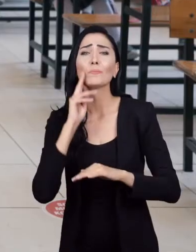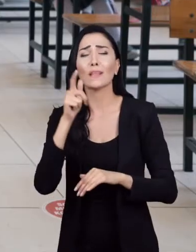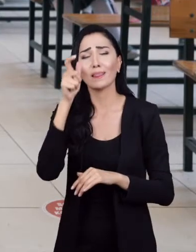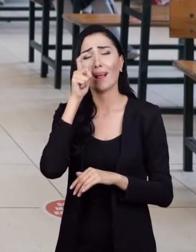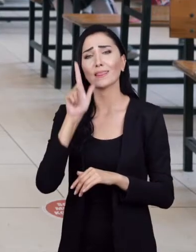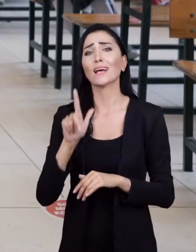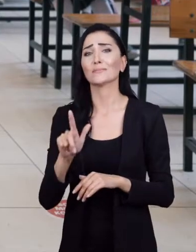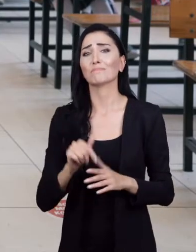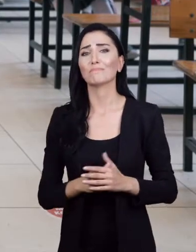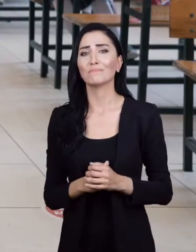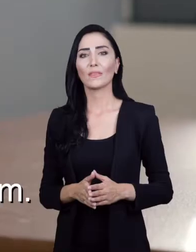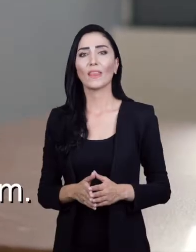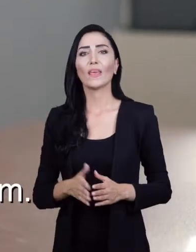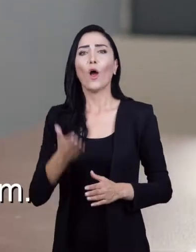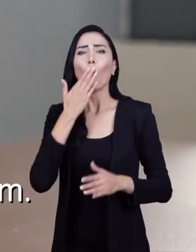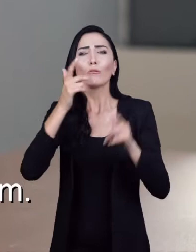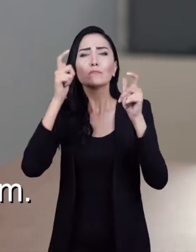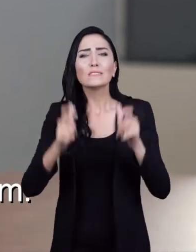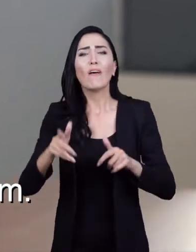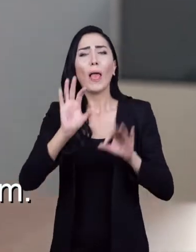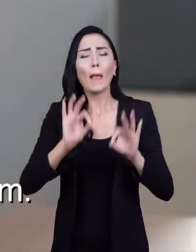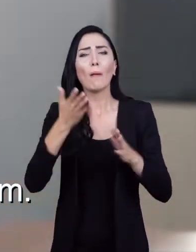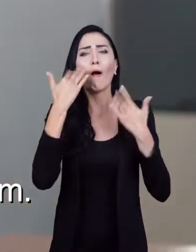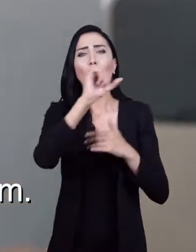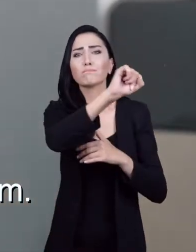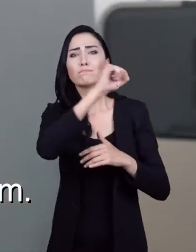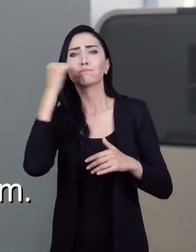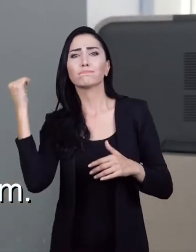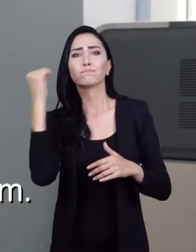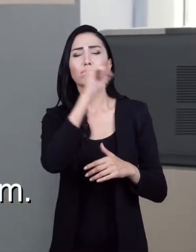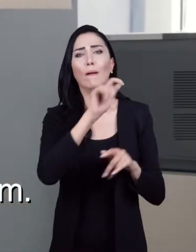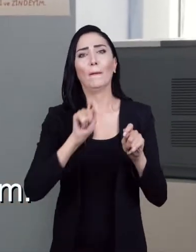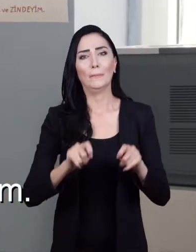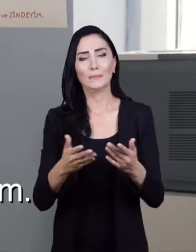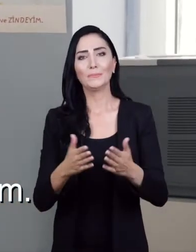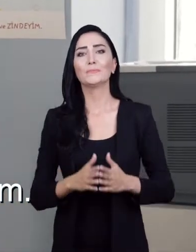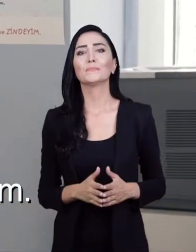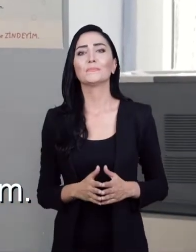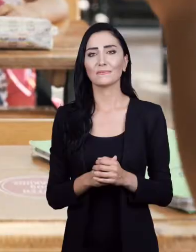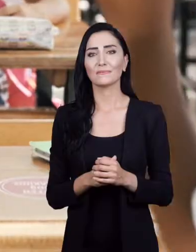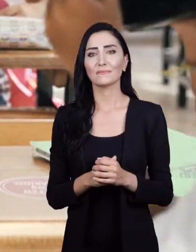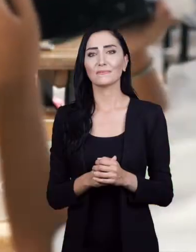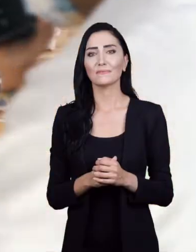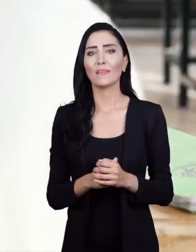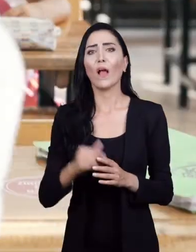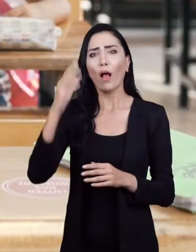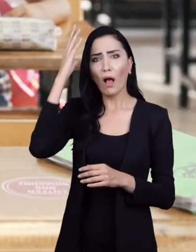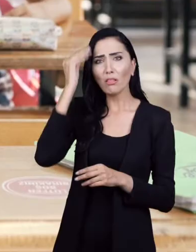el temizliğine dikkat edelim sınıflarımızı daima havalandır alım